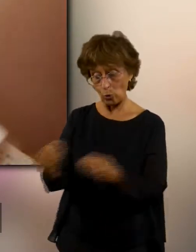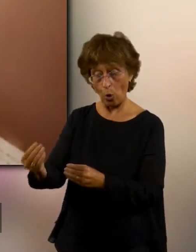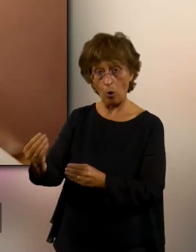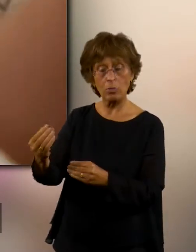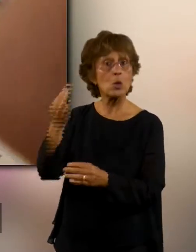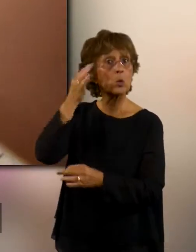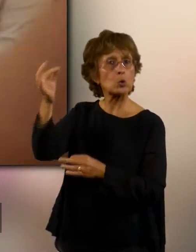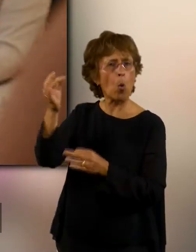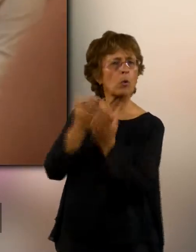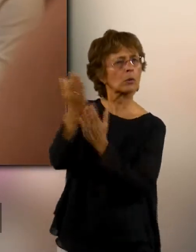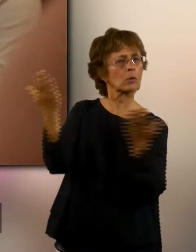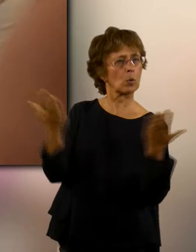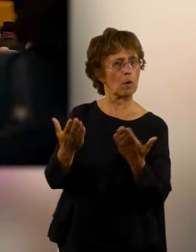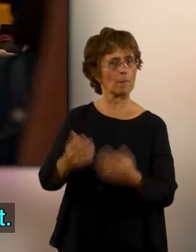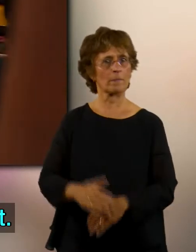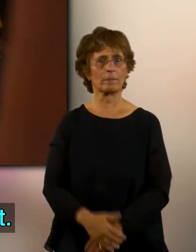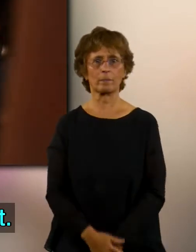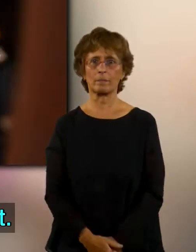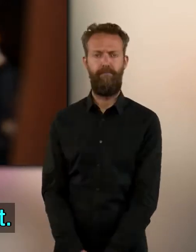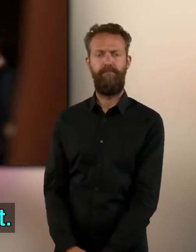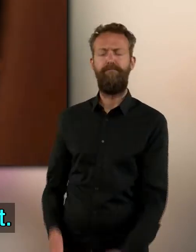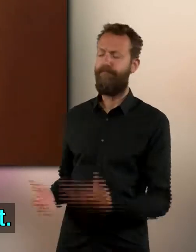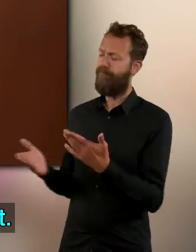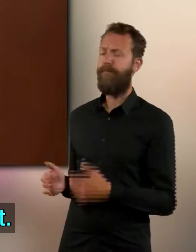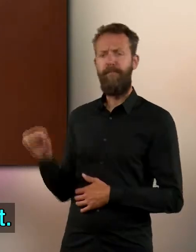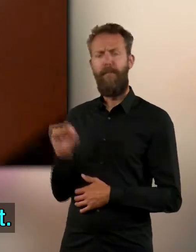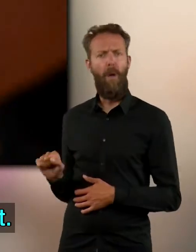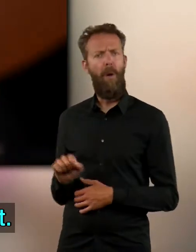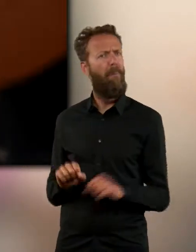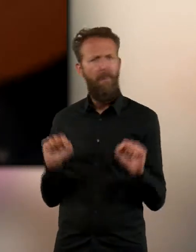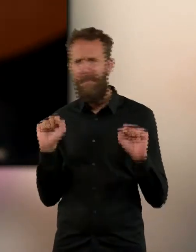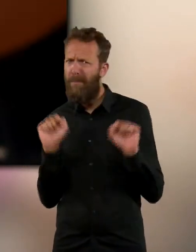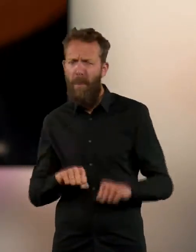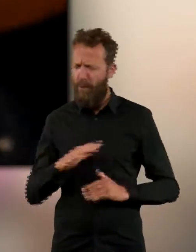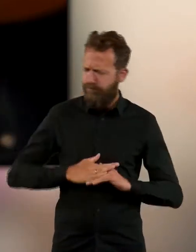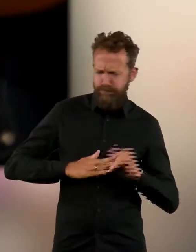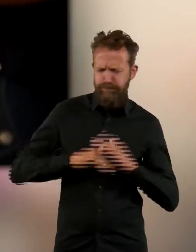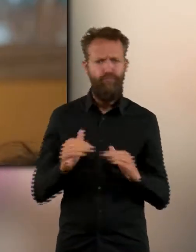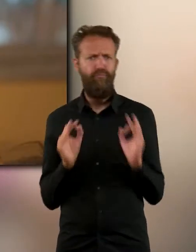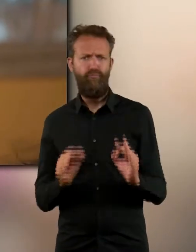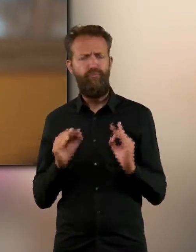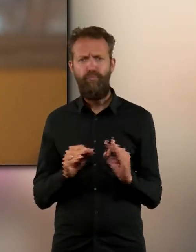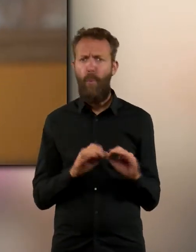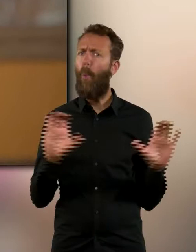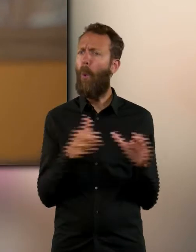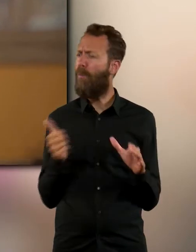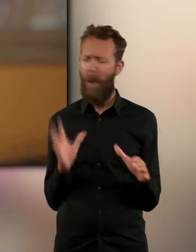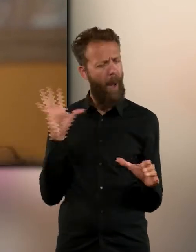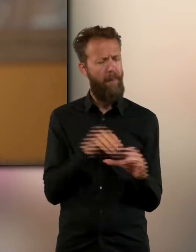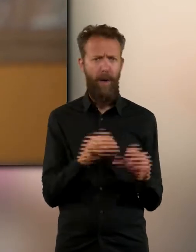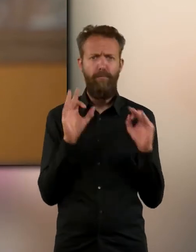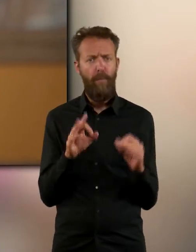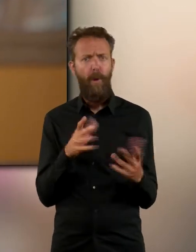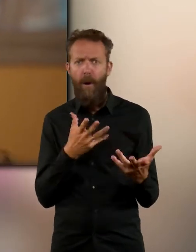pour que le son prenne sens. Sarah a toutes les chances de se développer normalement. Elle a trouvé sa place dans le groupe et participe